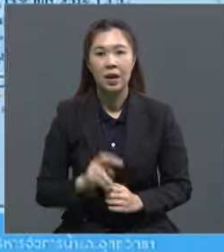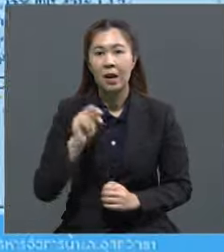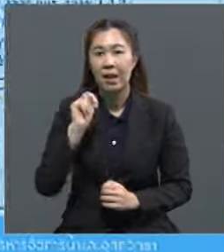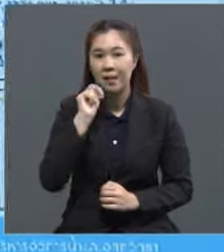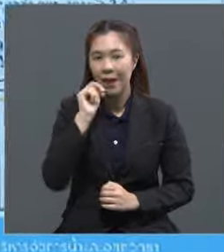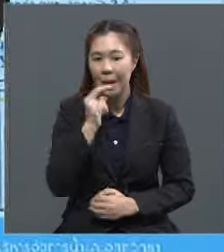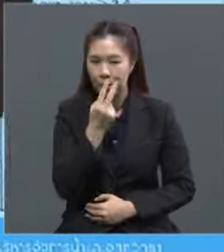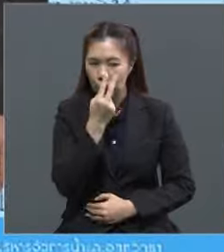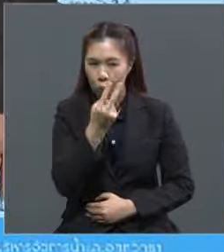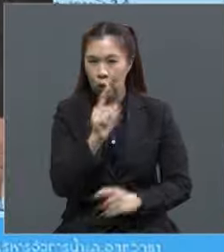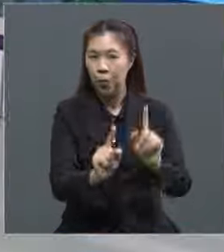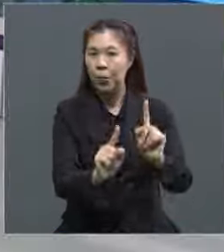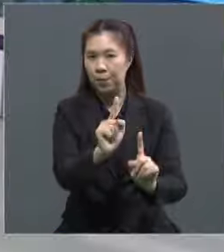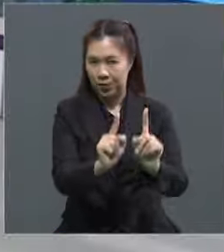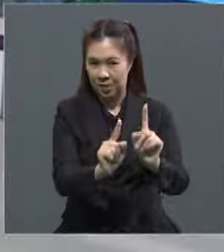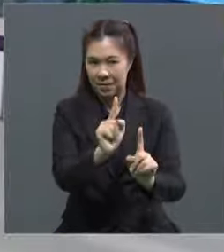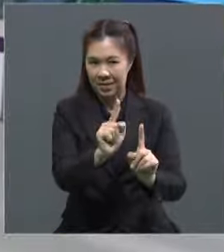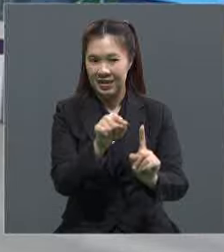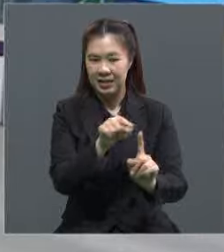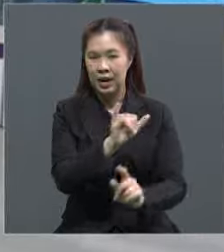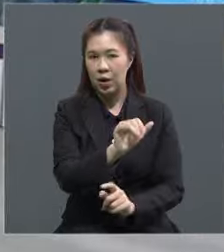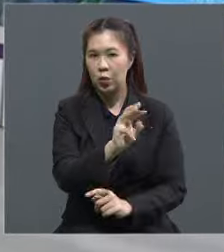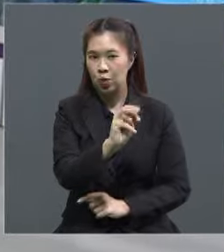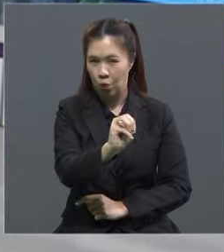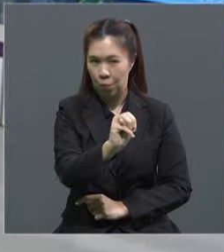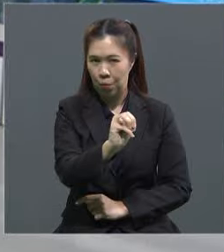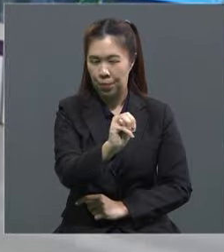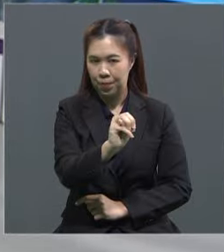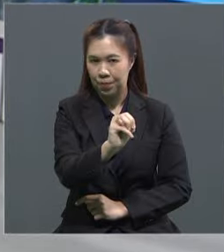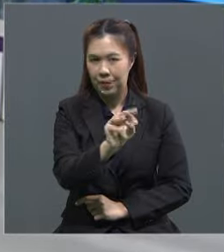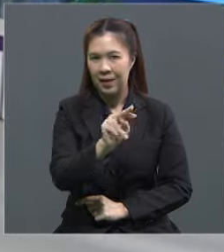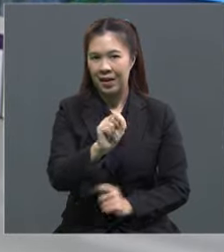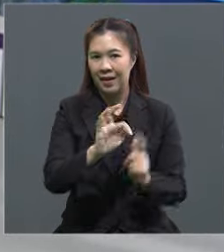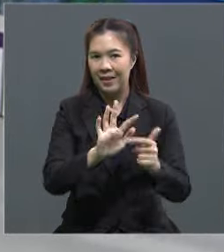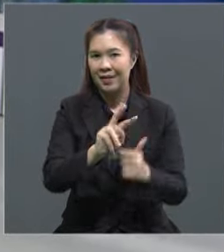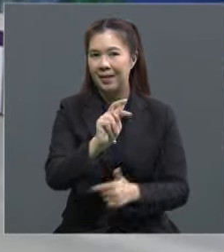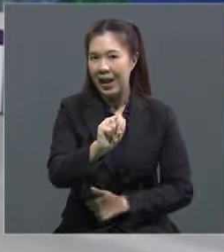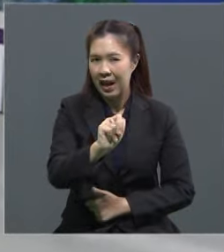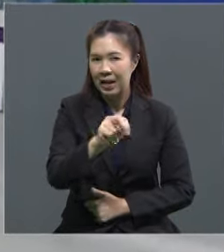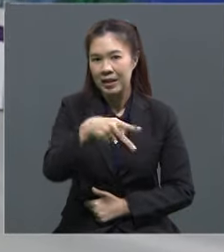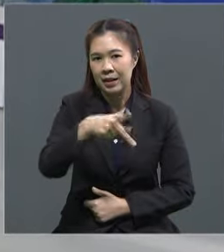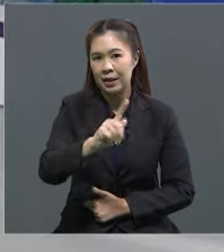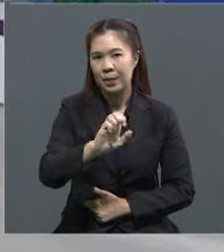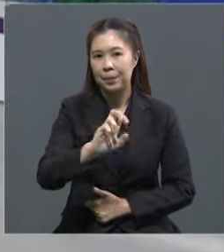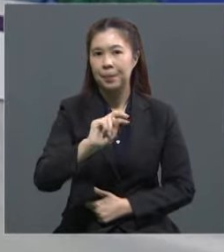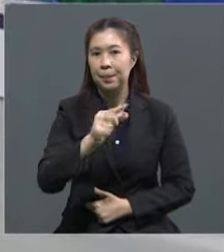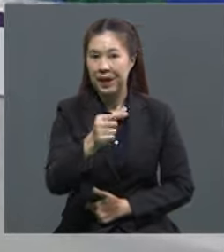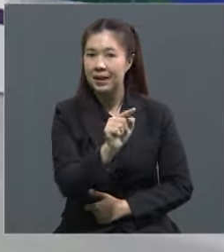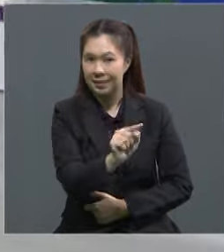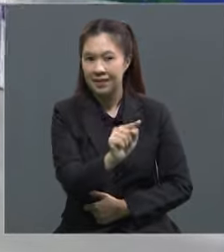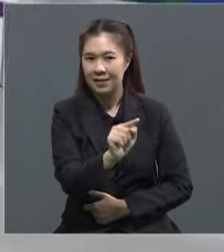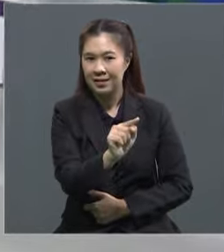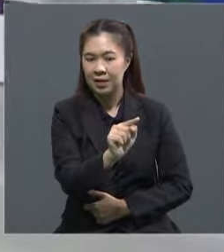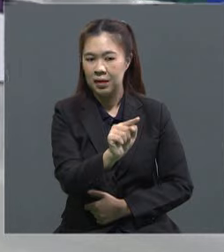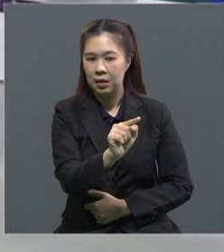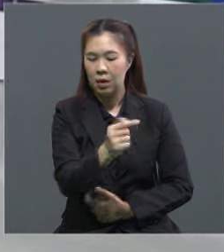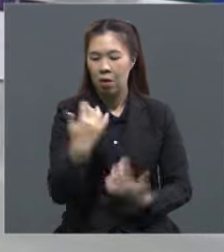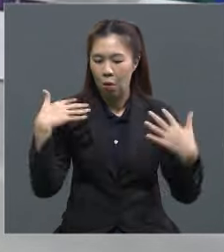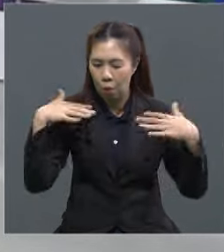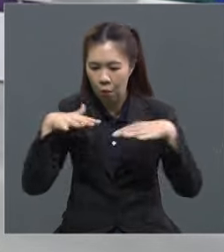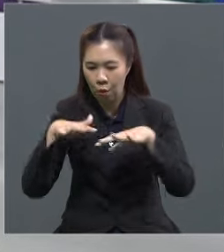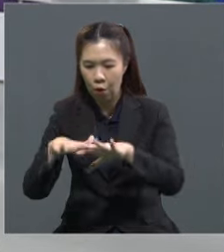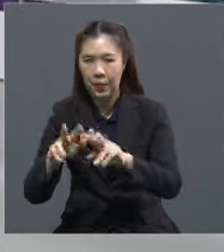ประเมินแล้วเนี่ยที่จะจากทางแม่น้ำยมกับแม่น้ำน่านแล้วก็แม่น้ำปิงเนี่ยจะมาอยู่ที่ทางอ่าจังหวัดนครสวรรค์